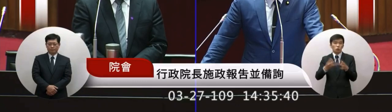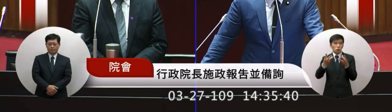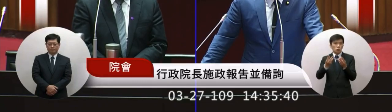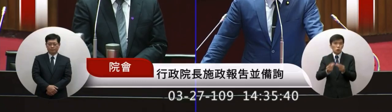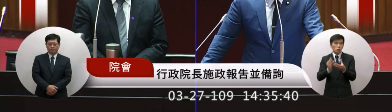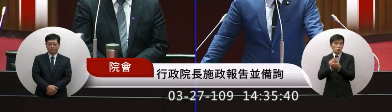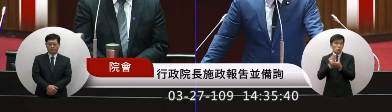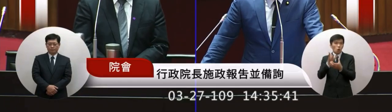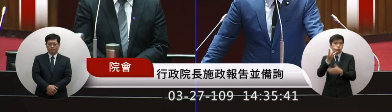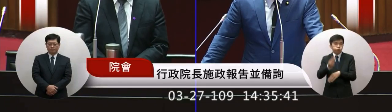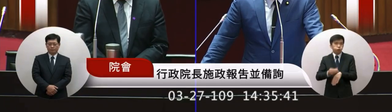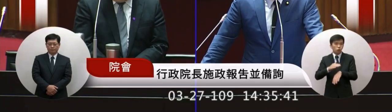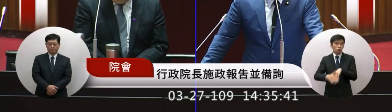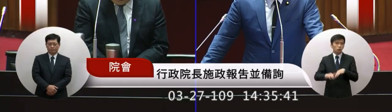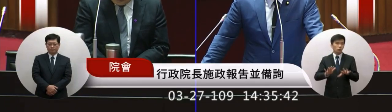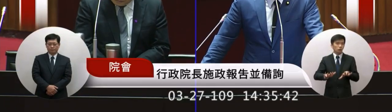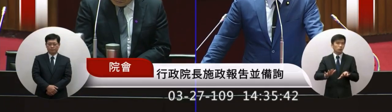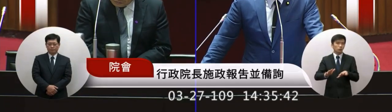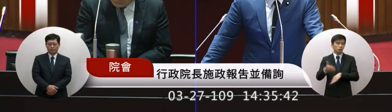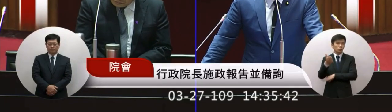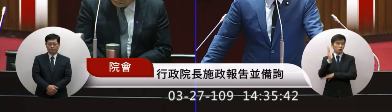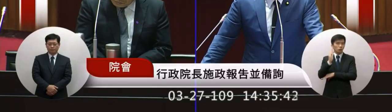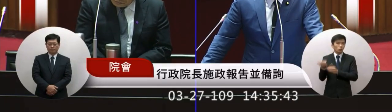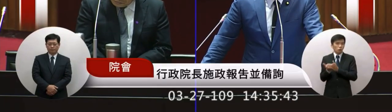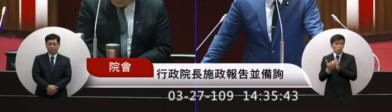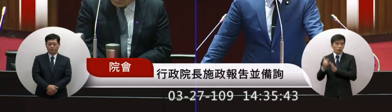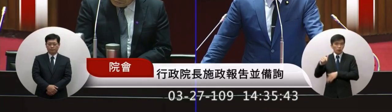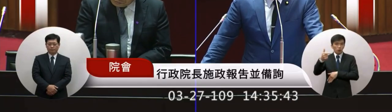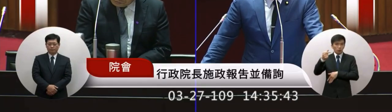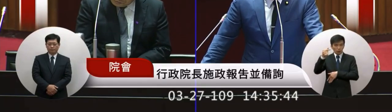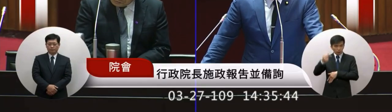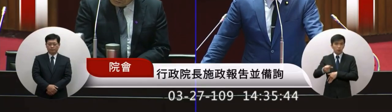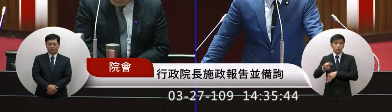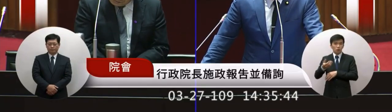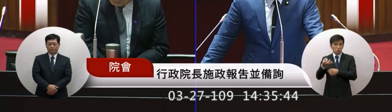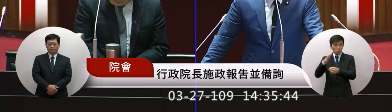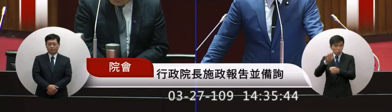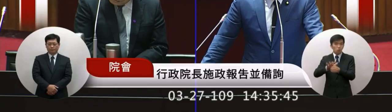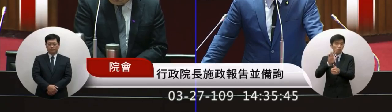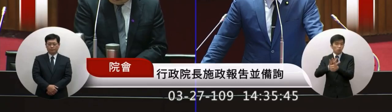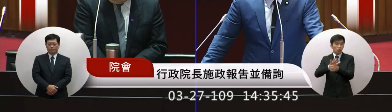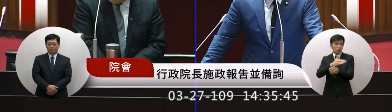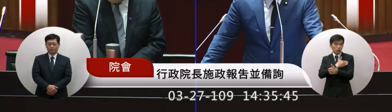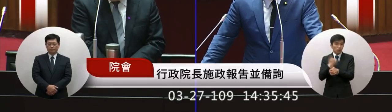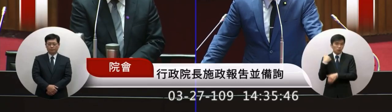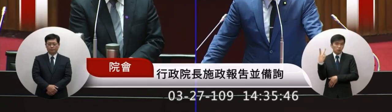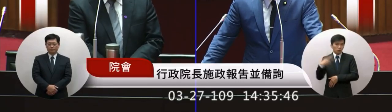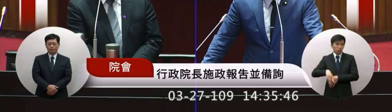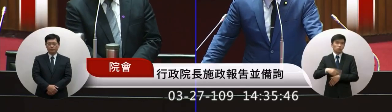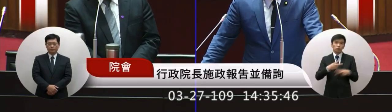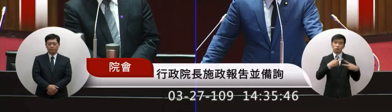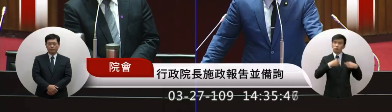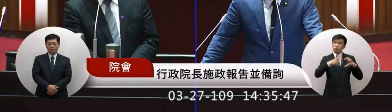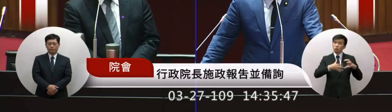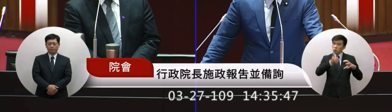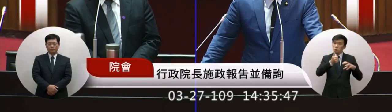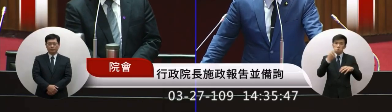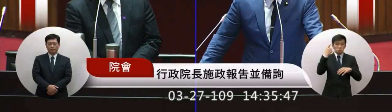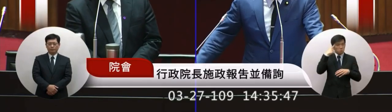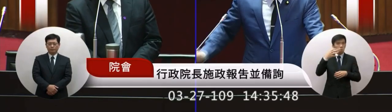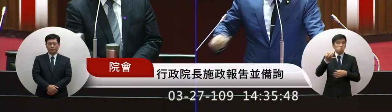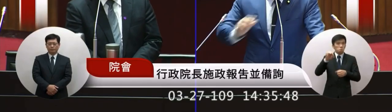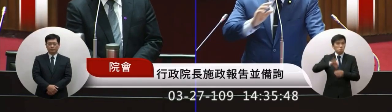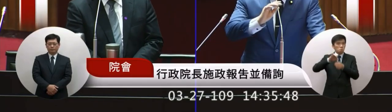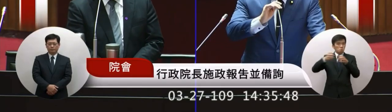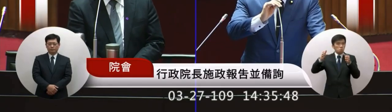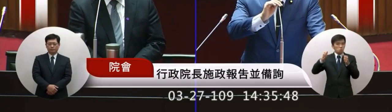经有600亿的纾困预算，还有我们蔡总统在前几天也将这个纾困预算要加码到400亿，但是我认为